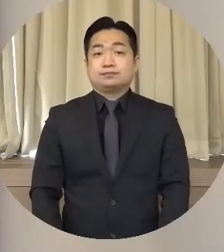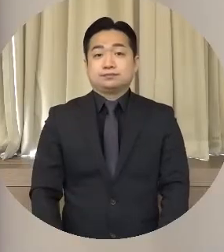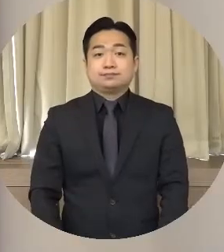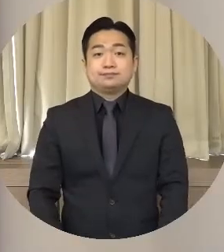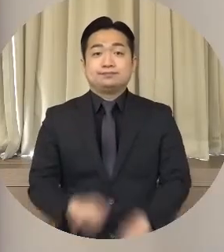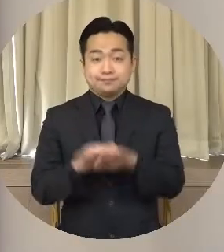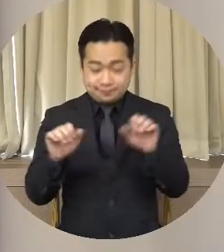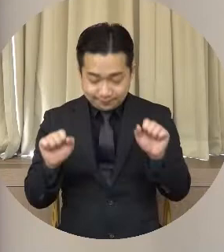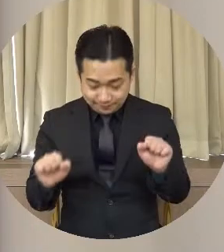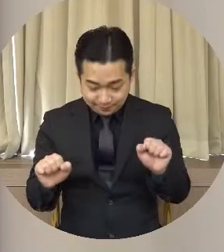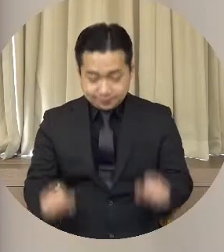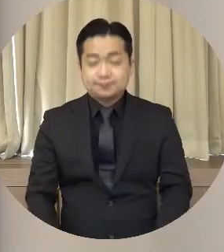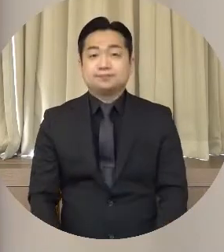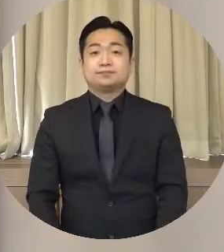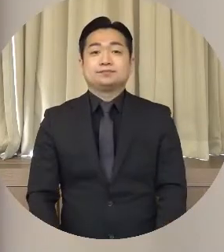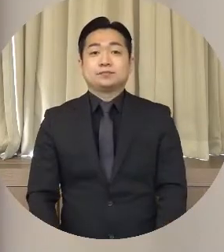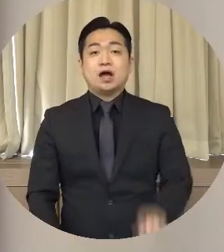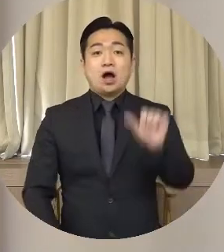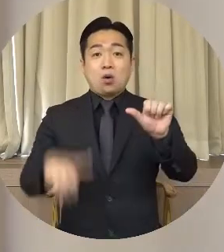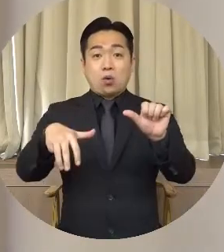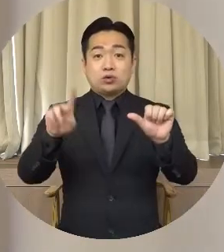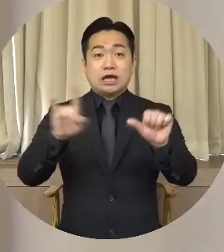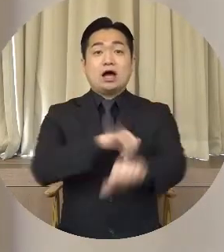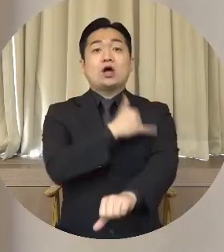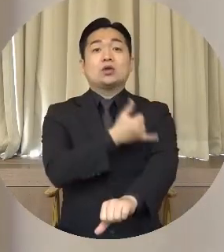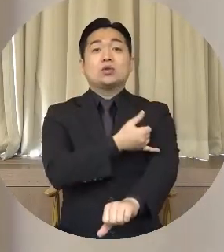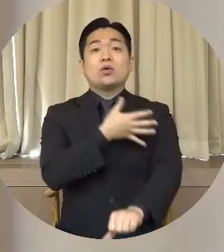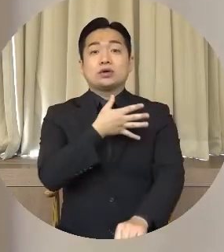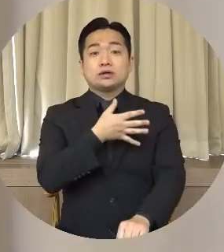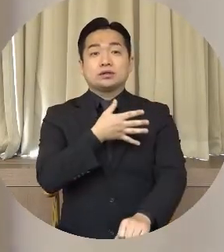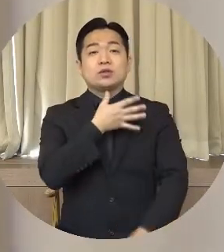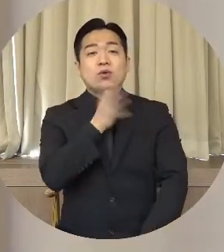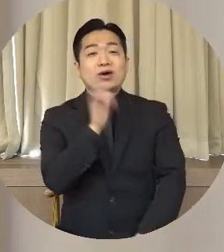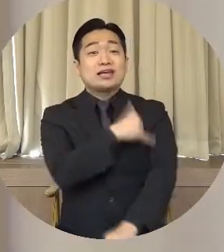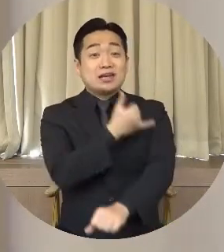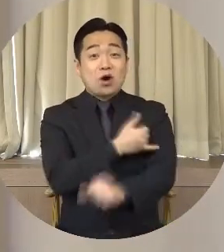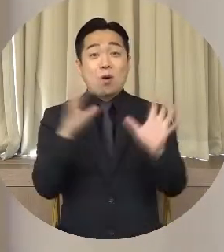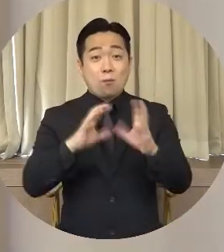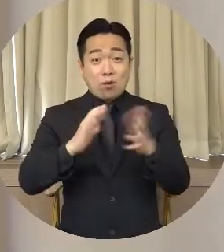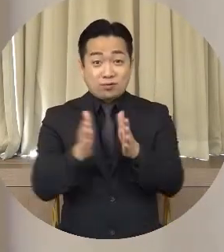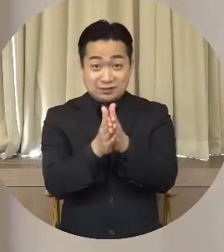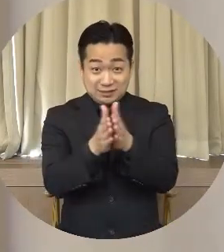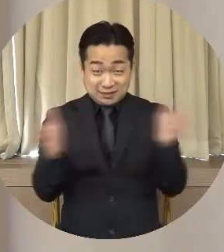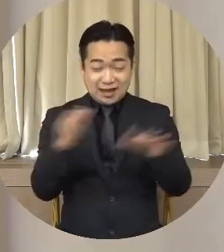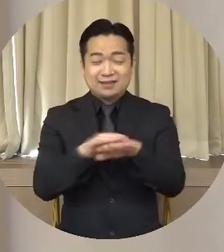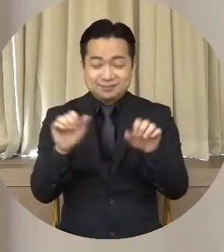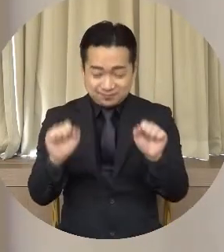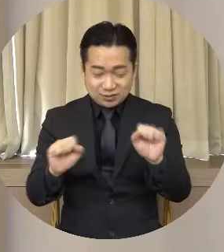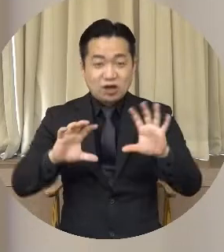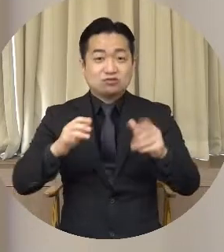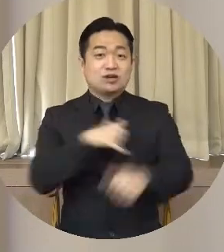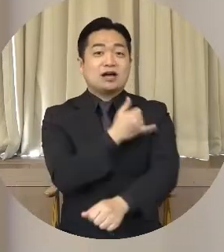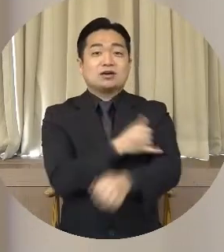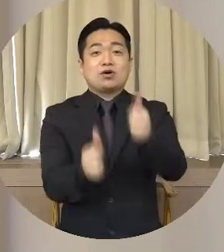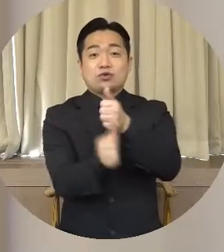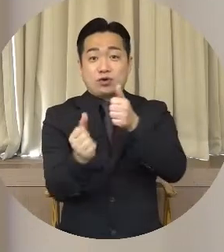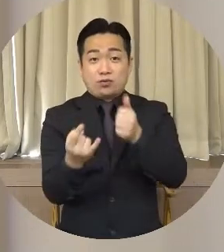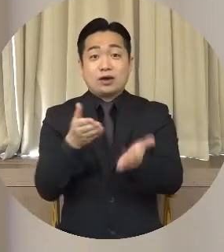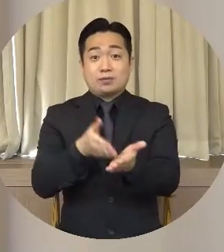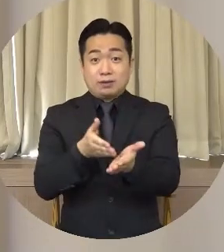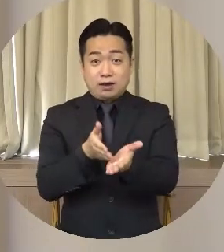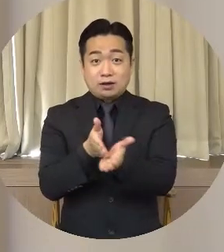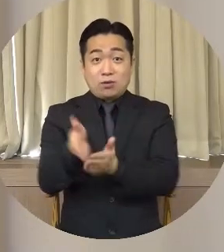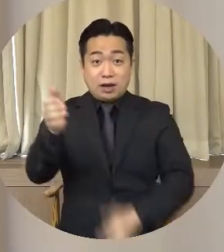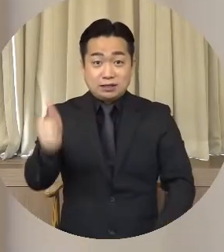지금부터 제5차 노인인권 포럼을 시작하겠습니다. 예, 안녕하십니까? 인사드리겠습니다. 국가인권위원회